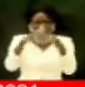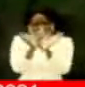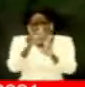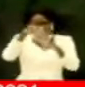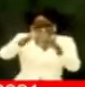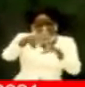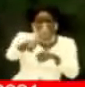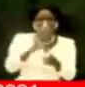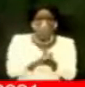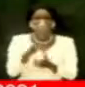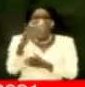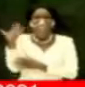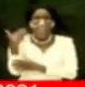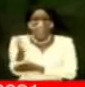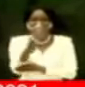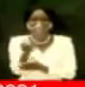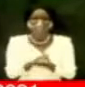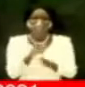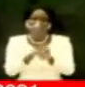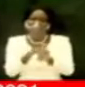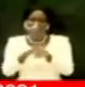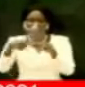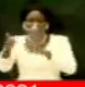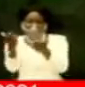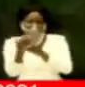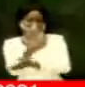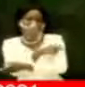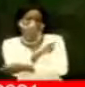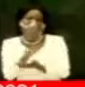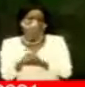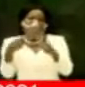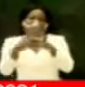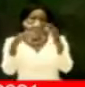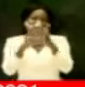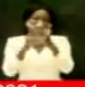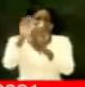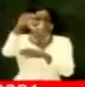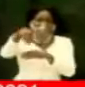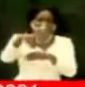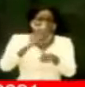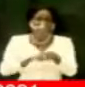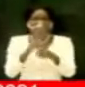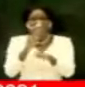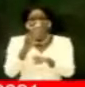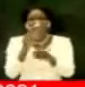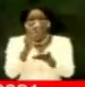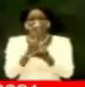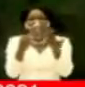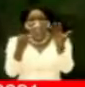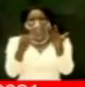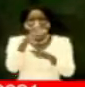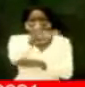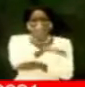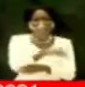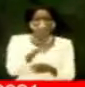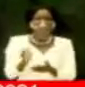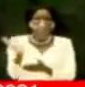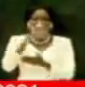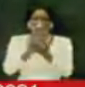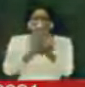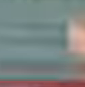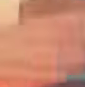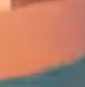nduna tie ndithamangeni tikatinga katemera amene kufika so mawa 6:30 madzulo. Pwede za bwesu ndi programu ina ini ndi Joshua Malango, madzula